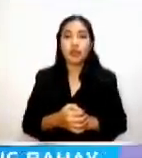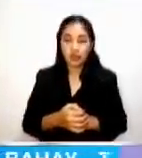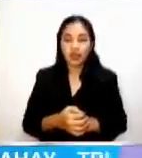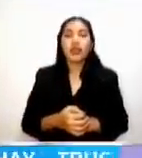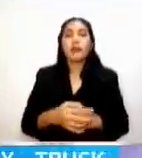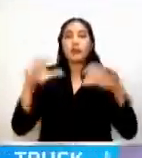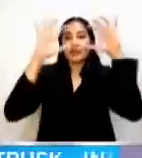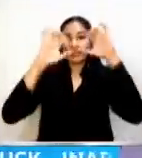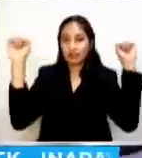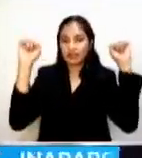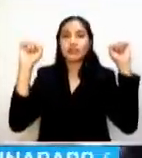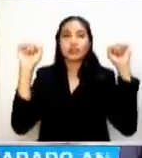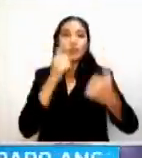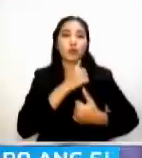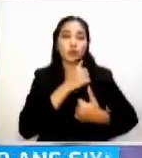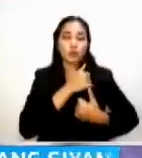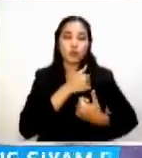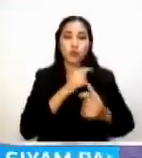Secretary Delphine Lorenzana.